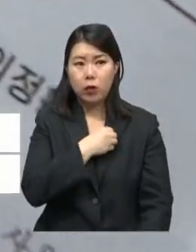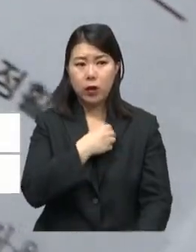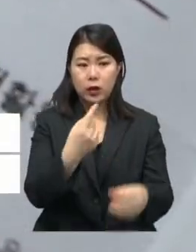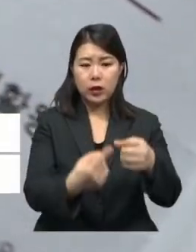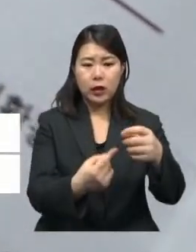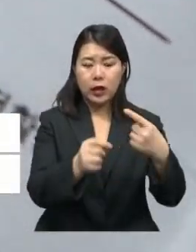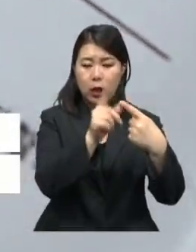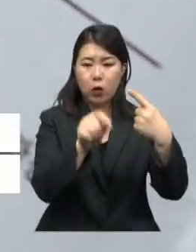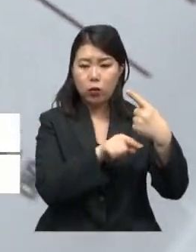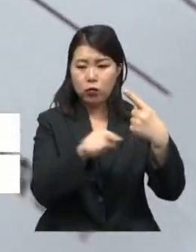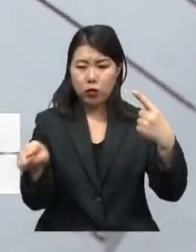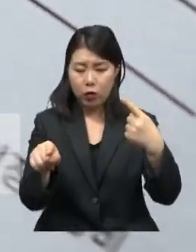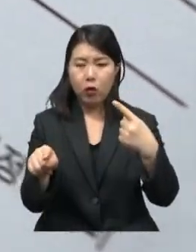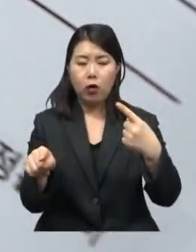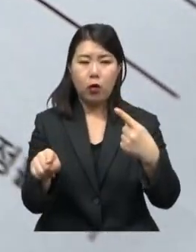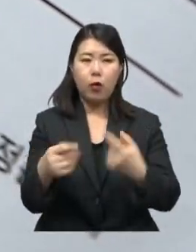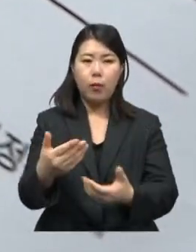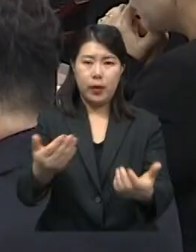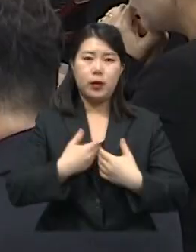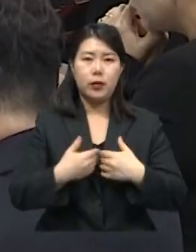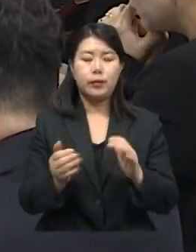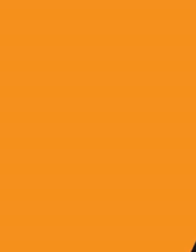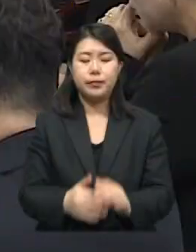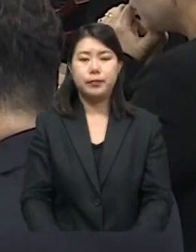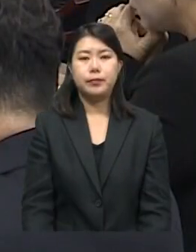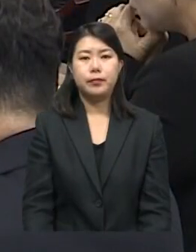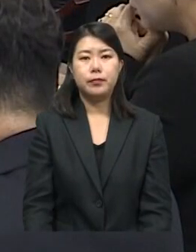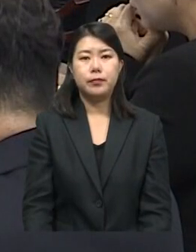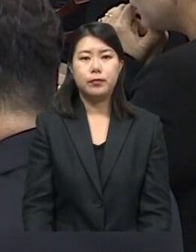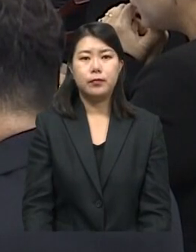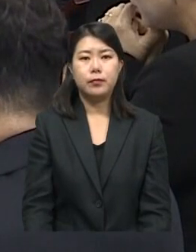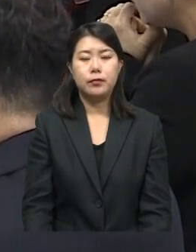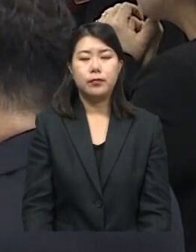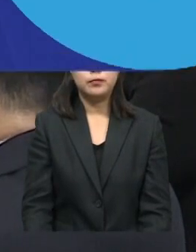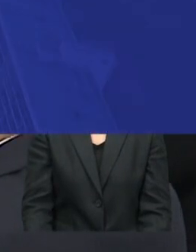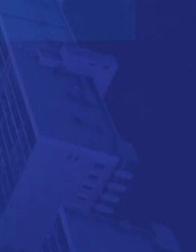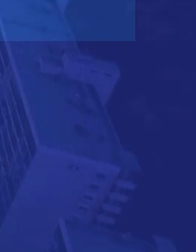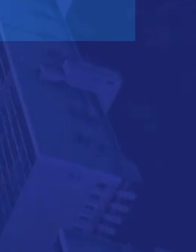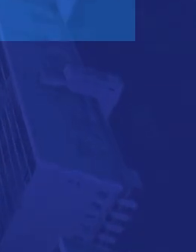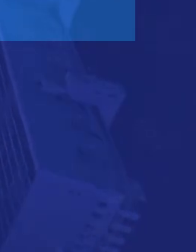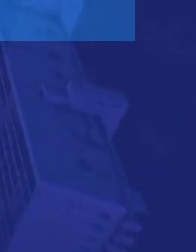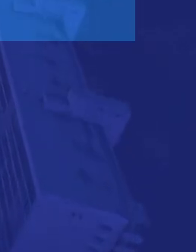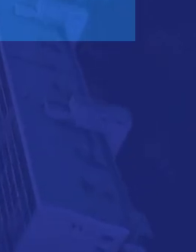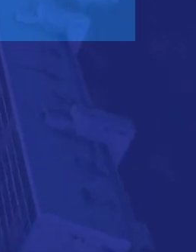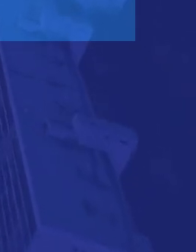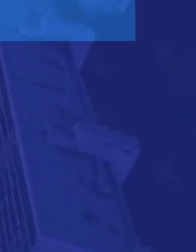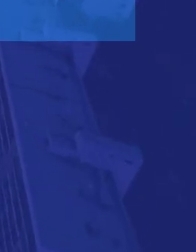1월분부터 소급 적용받습니다. 딜라이브 뉴스 이주협입니다.